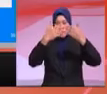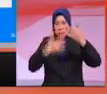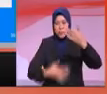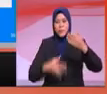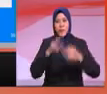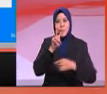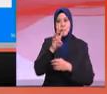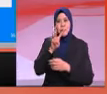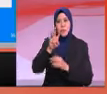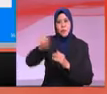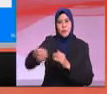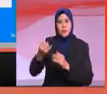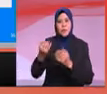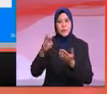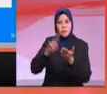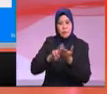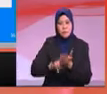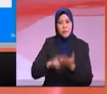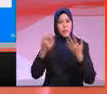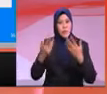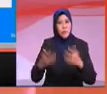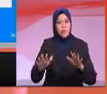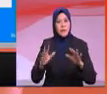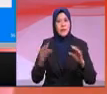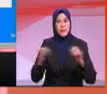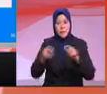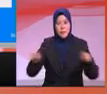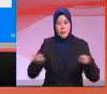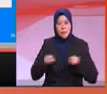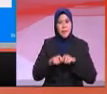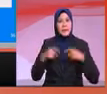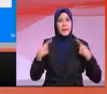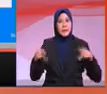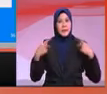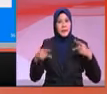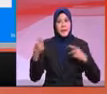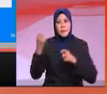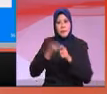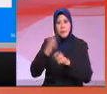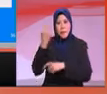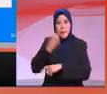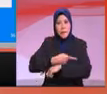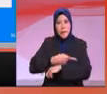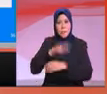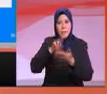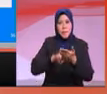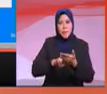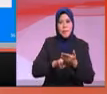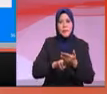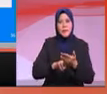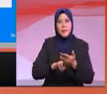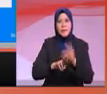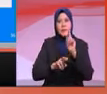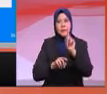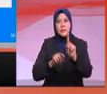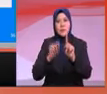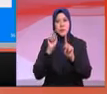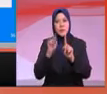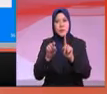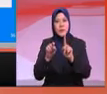24 juta telah pun daftar, dan premis yang telah setiap hari pendaftaran ialah